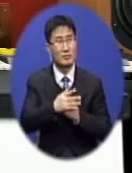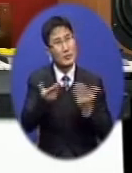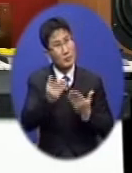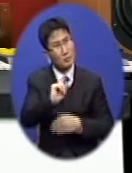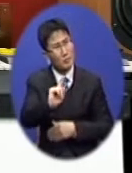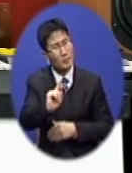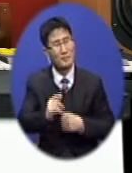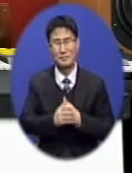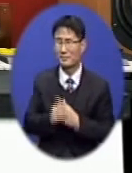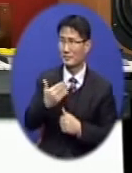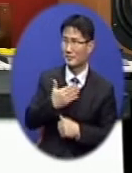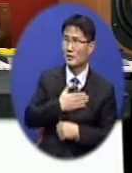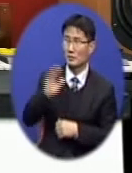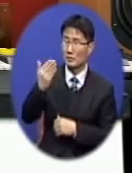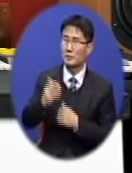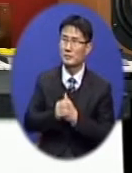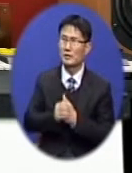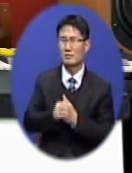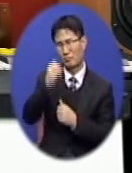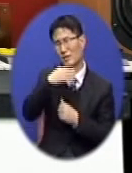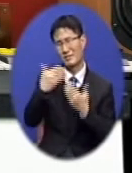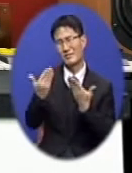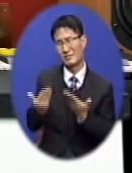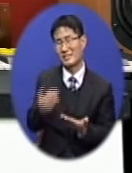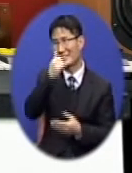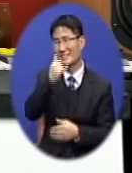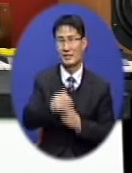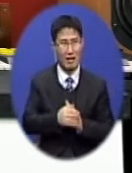일을 하고 계시나요? 저는 요즘 이제 쉬고 있습니다. 예.